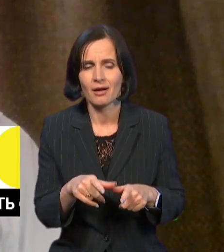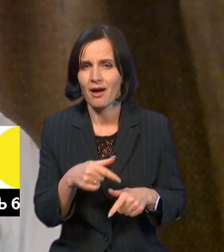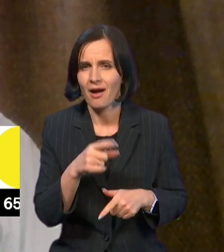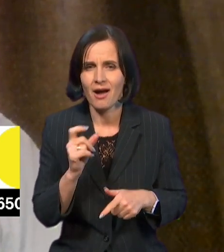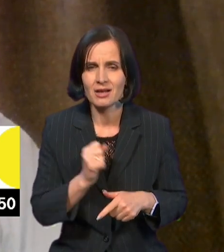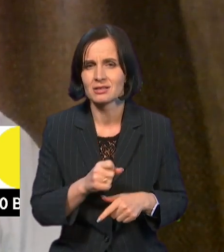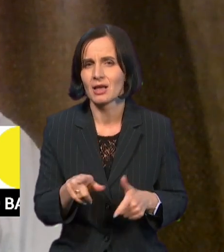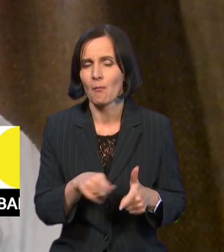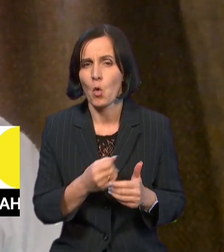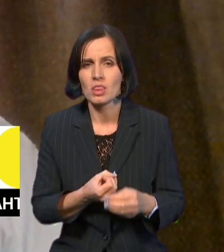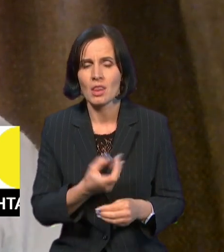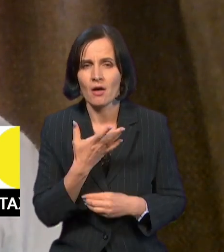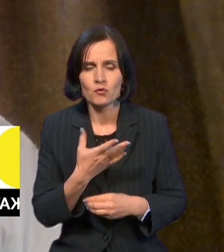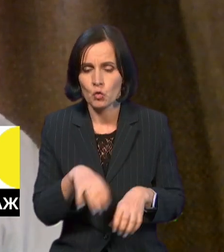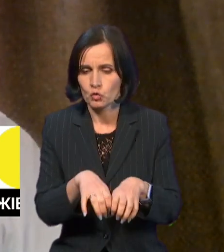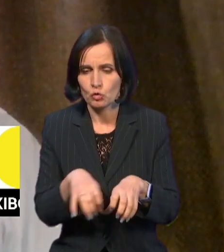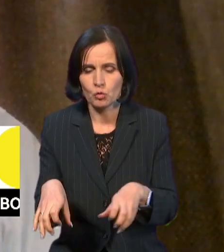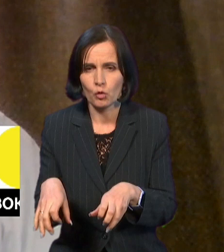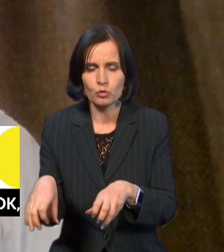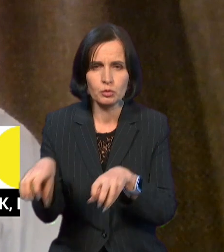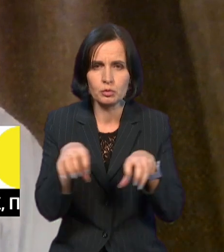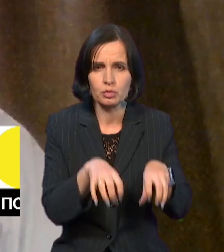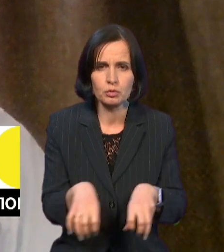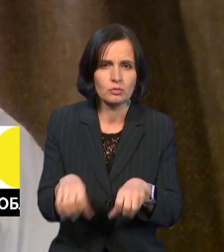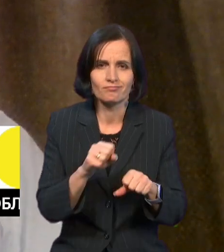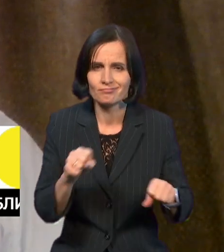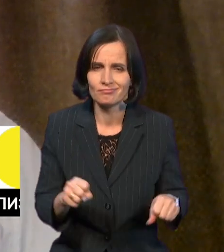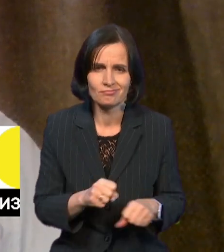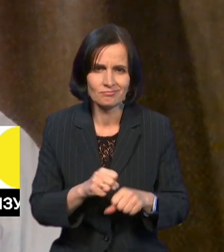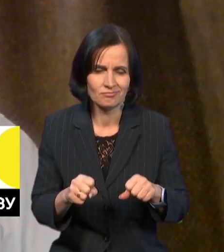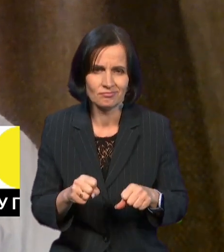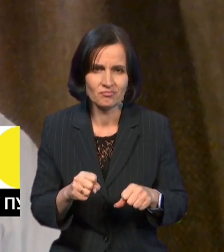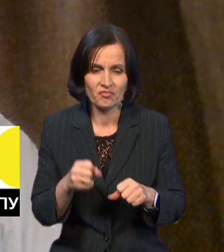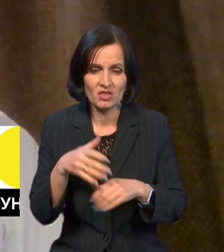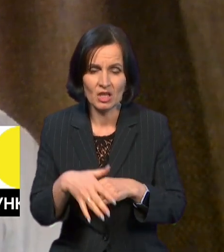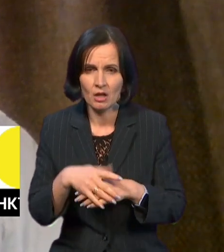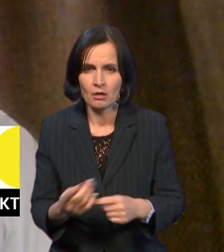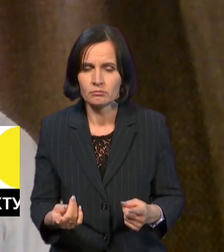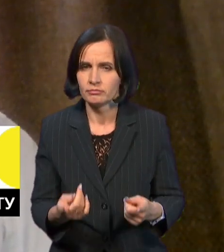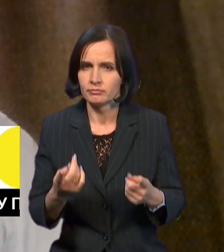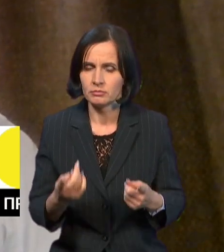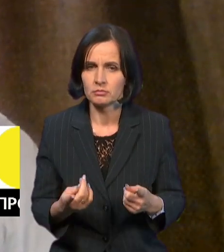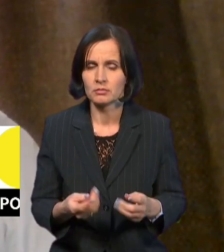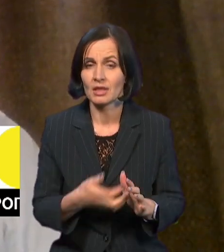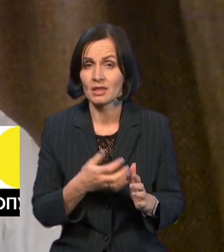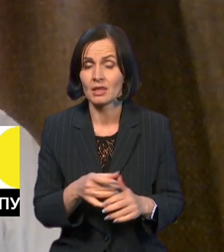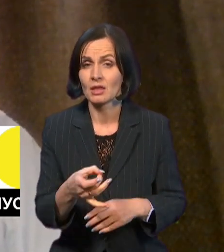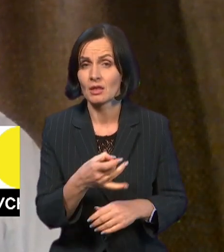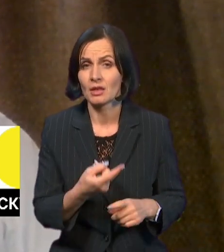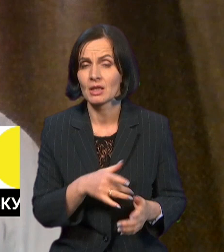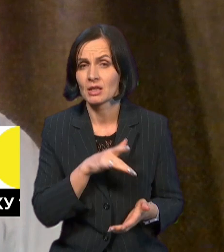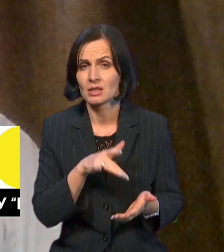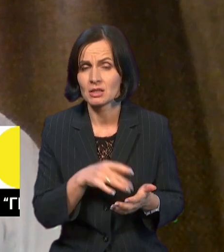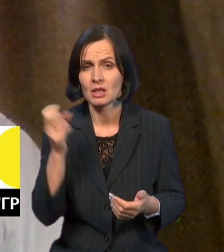тисячу кілометрів без втрат. Да? Тобто там втрати суттєві, тому цього ніхто робити не буде. Тому от дефіцитні регіони,